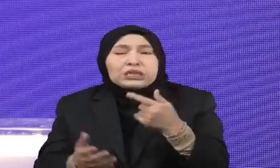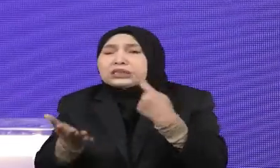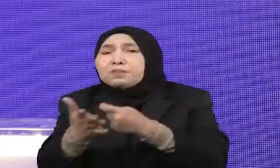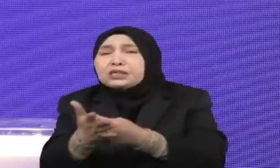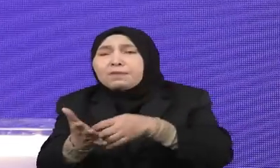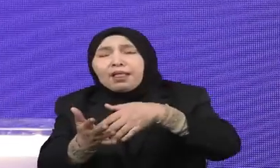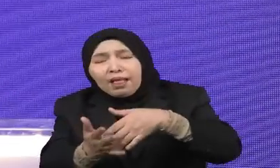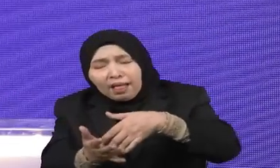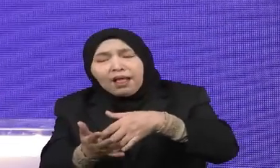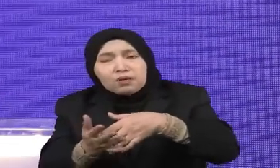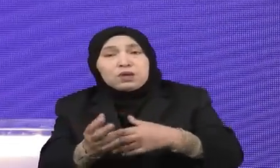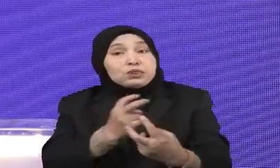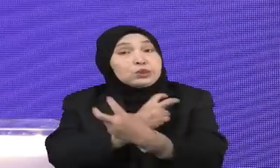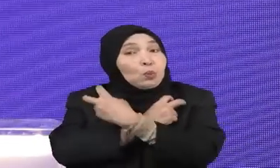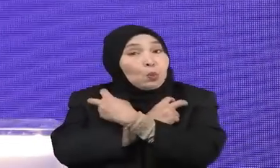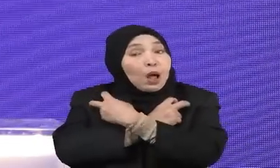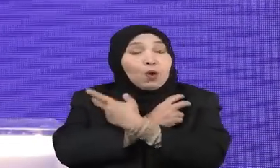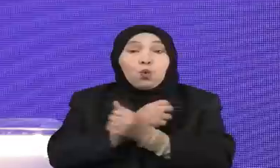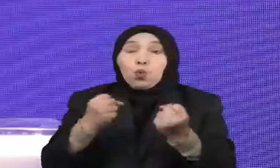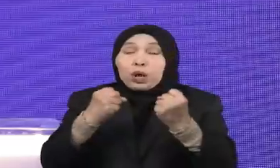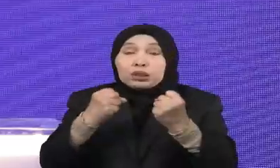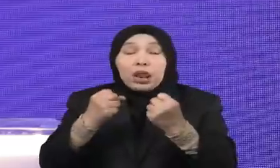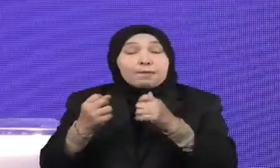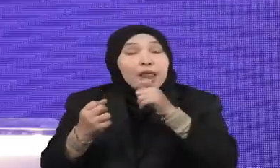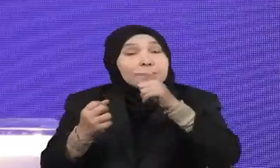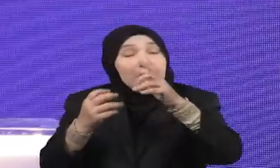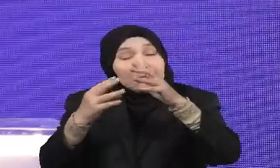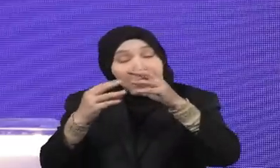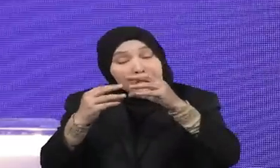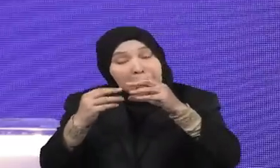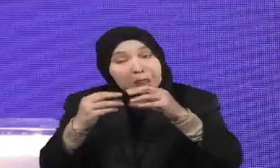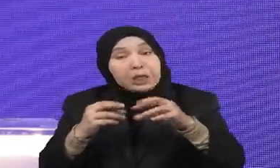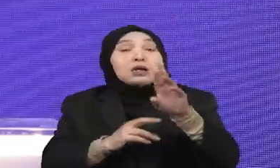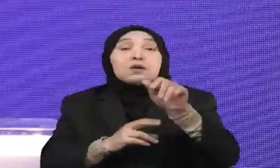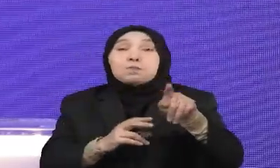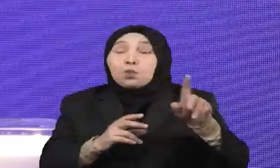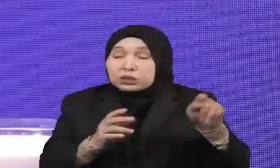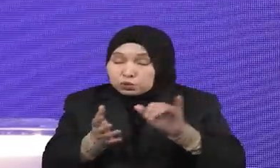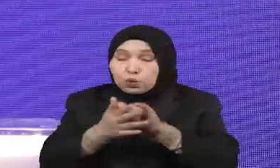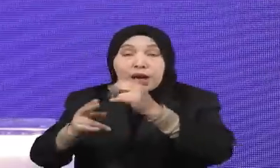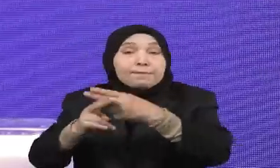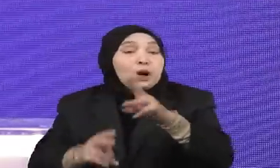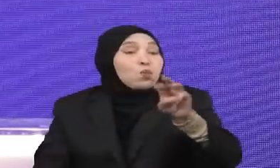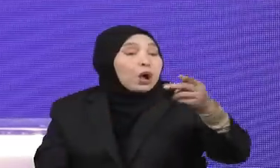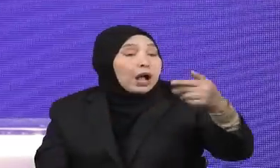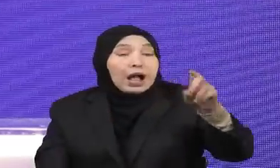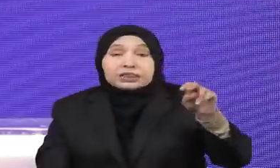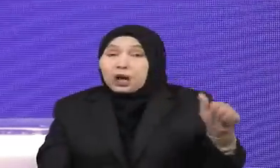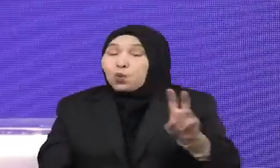tulang itu kuat tapi lama-lama dia merebut itu itu namanya Wahana ya jadi bila